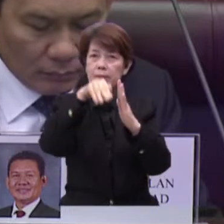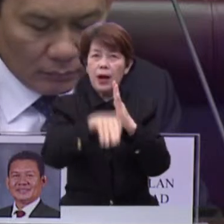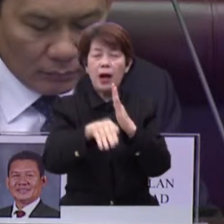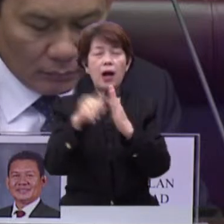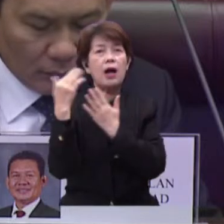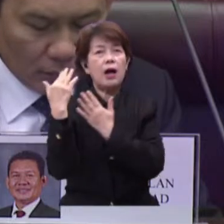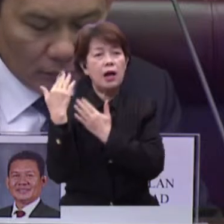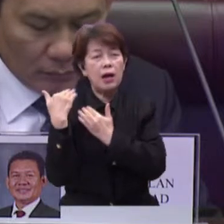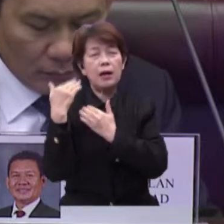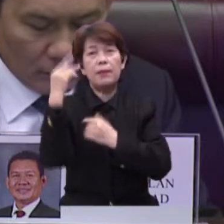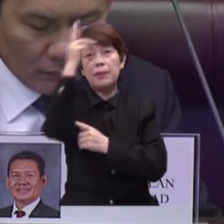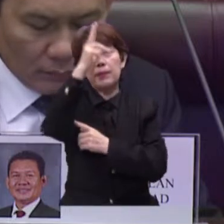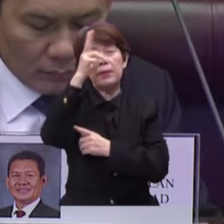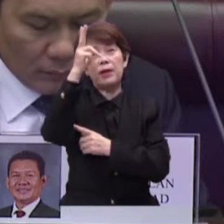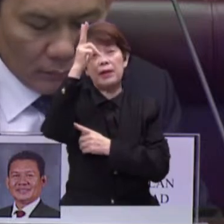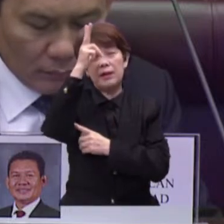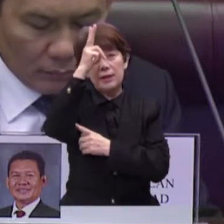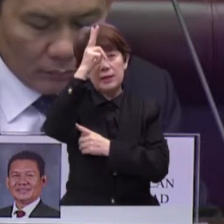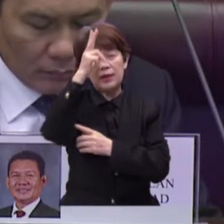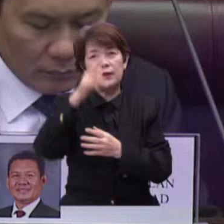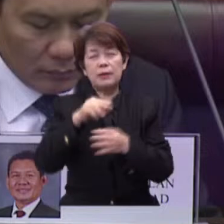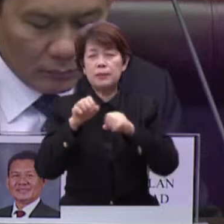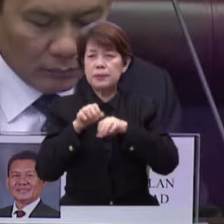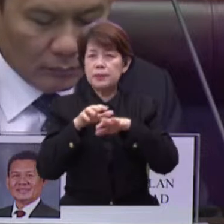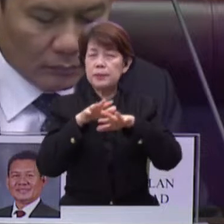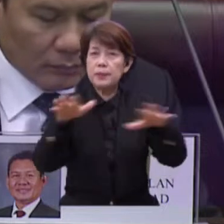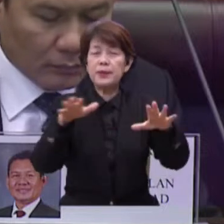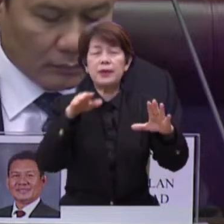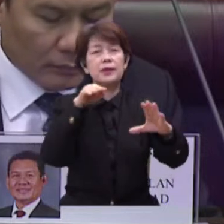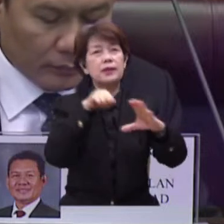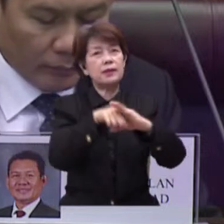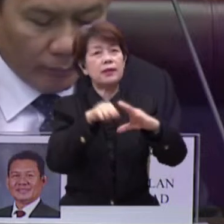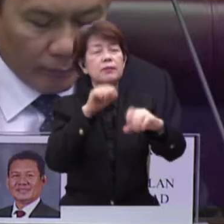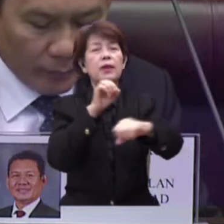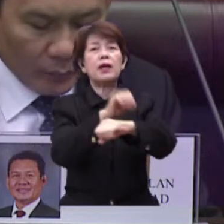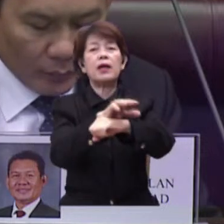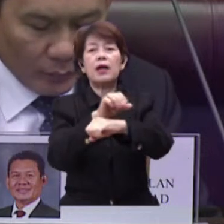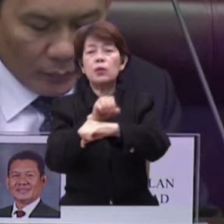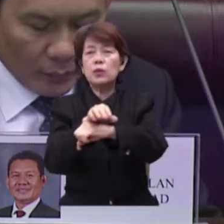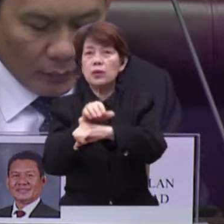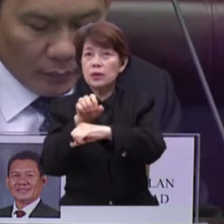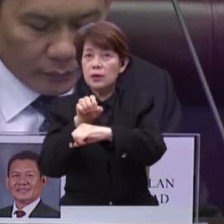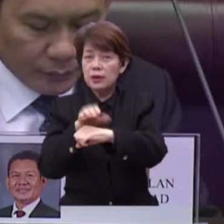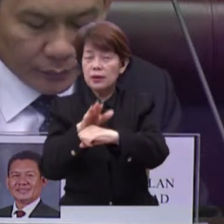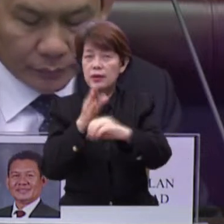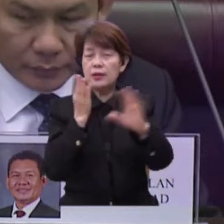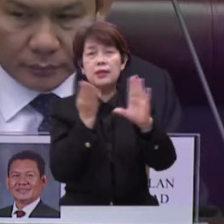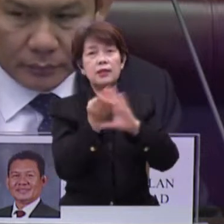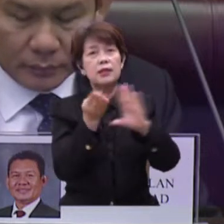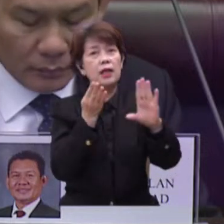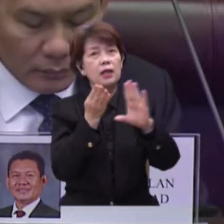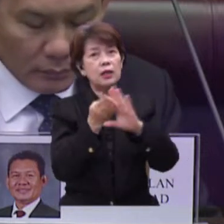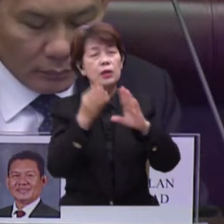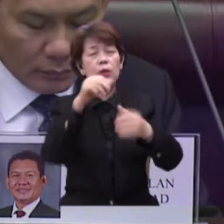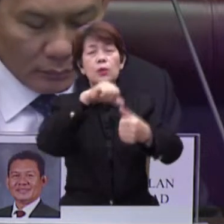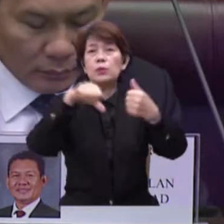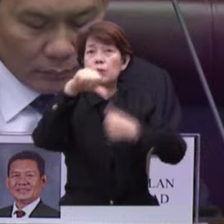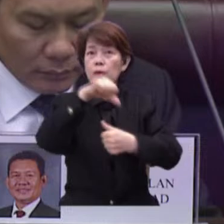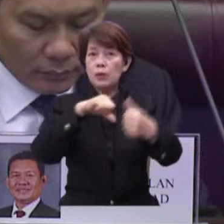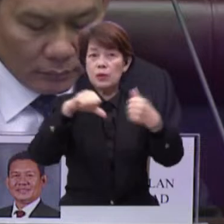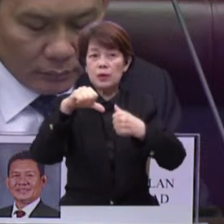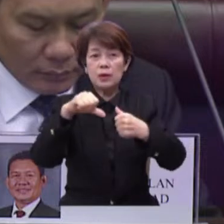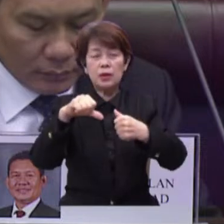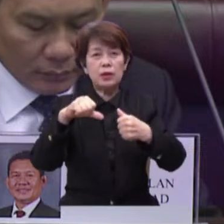kerajaan meluaskan lagi akses kepada kaum sling dan bantuan second di